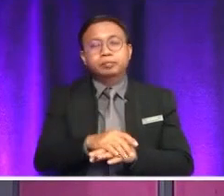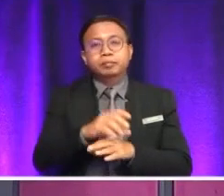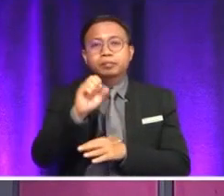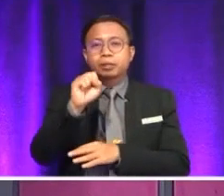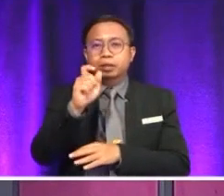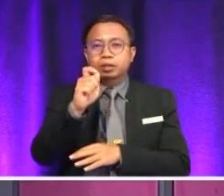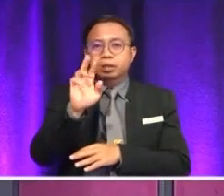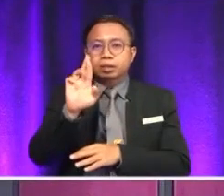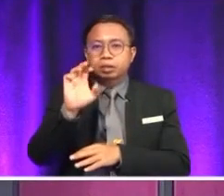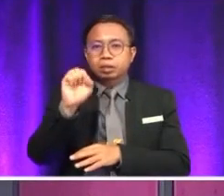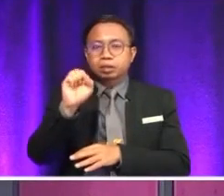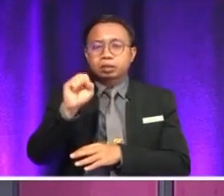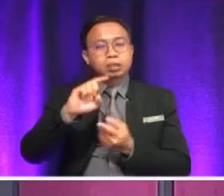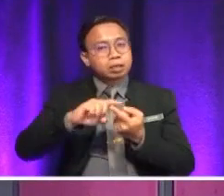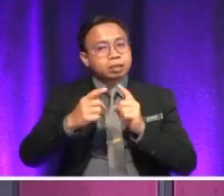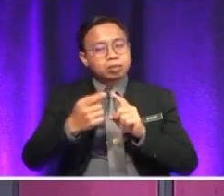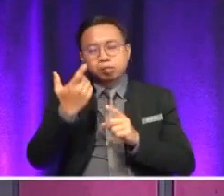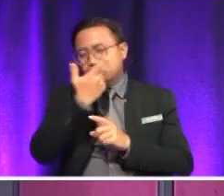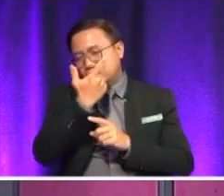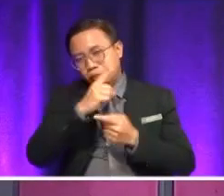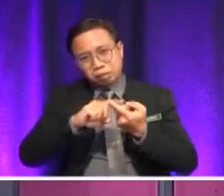sebab apa? Kawan tadi tak nak kawan dengan dia.